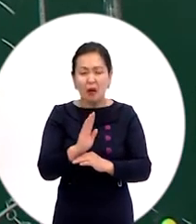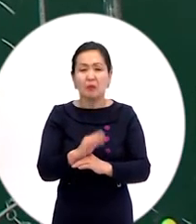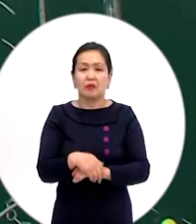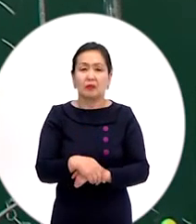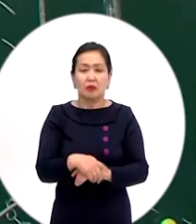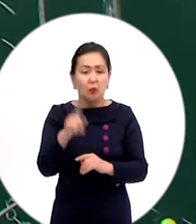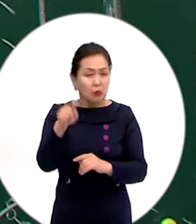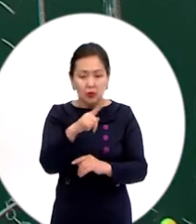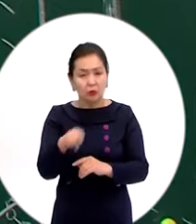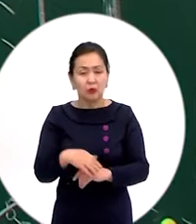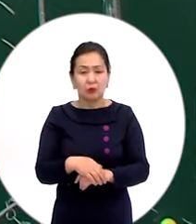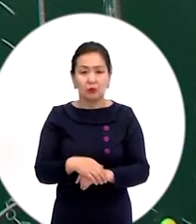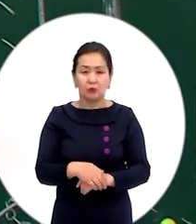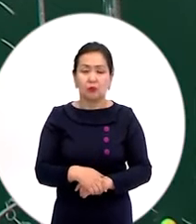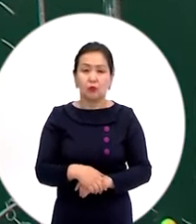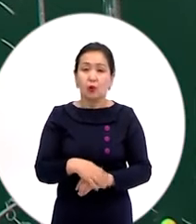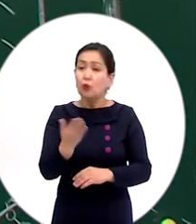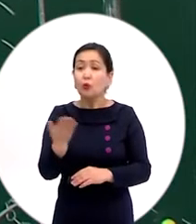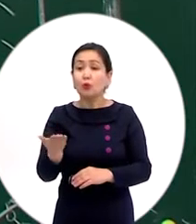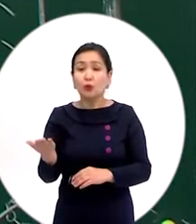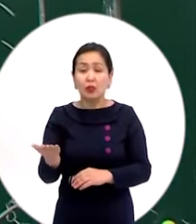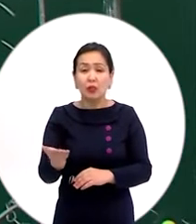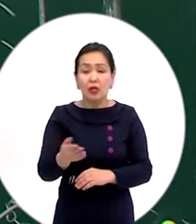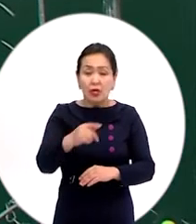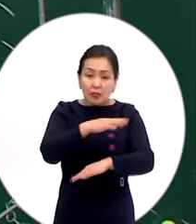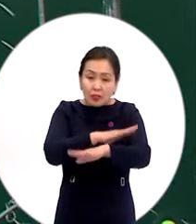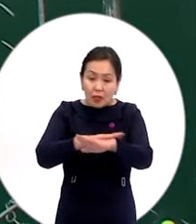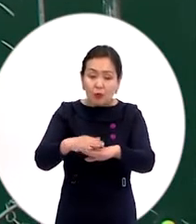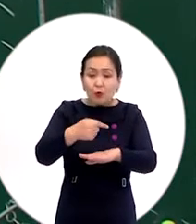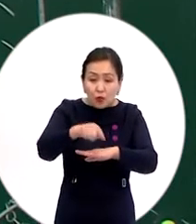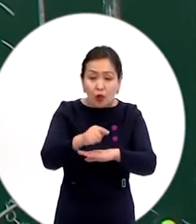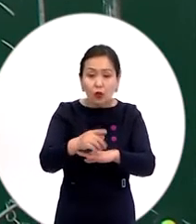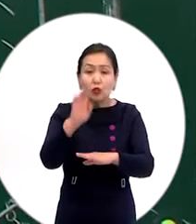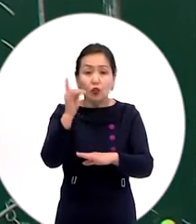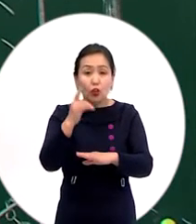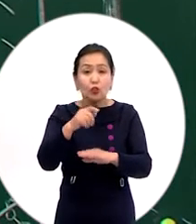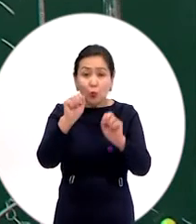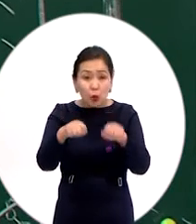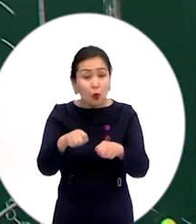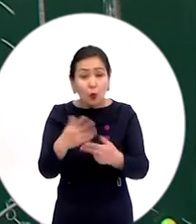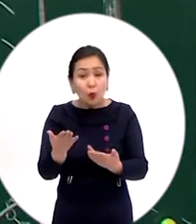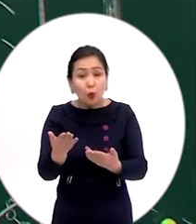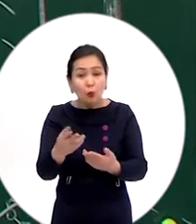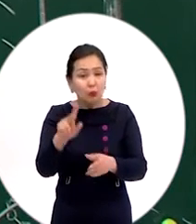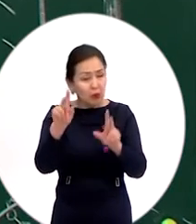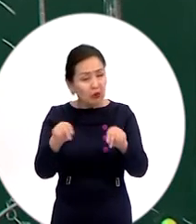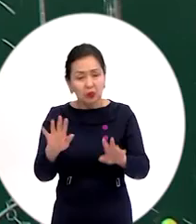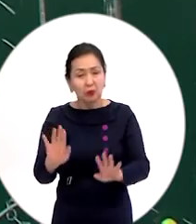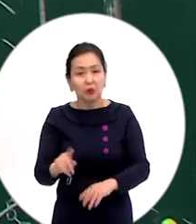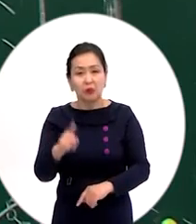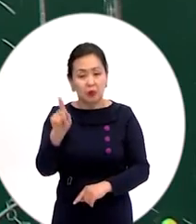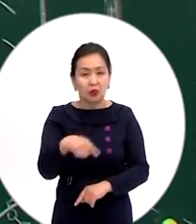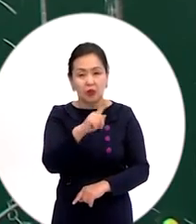болохгүй гэж хэллээ. Хүүхдүүдээ, замын ойрхон тоглож болох уу? Та нар юу гэж бодож байна?